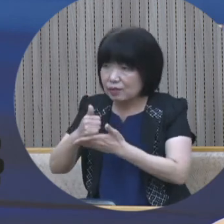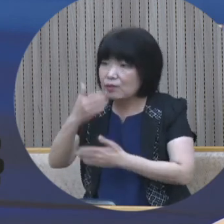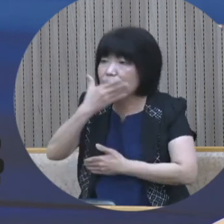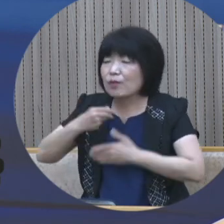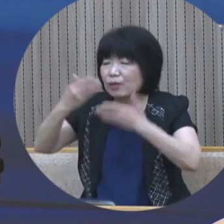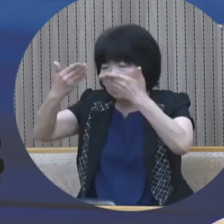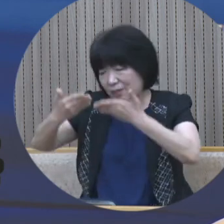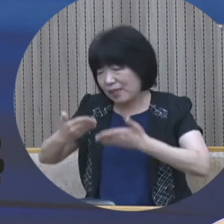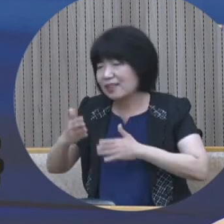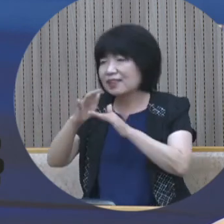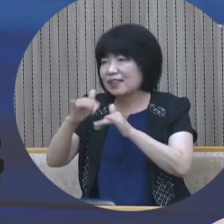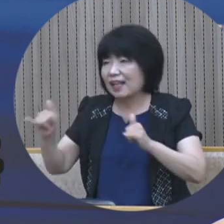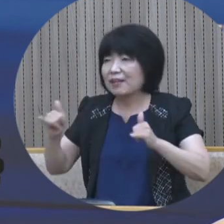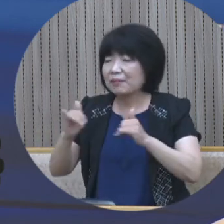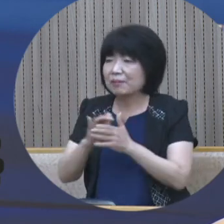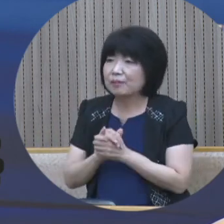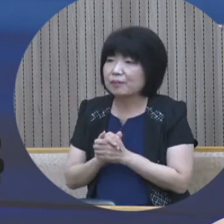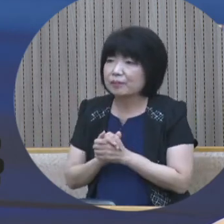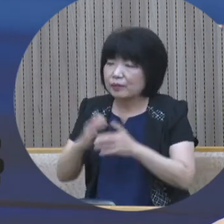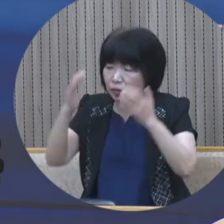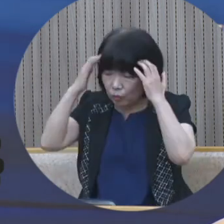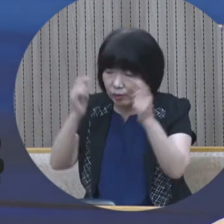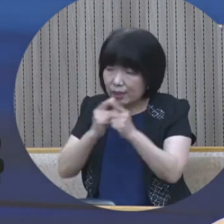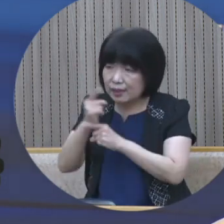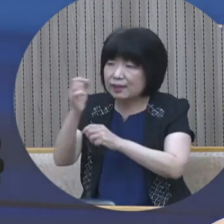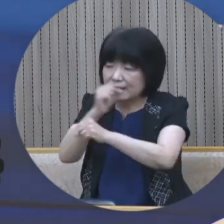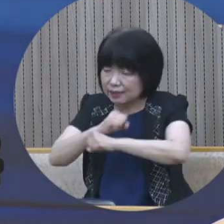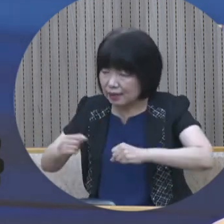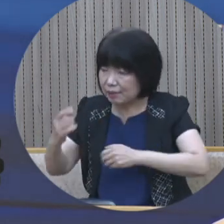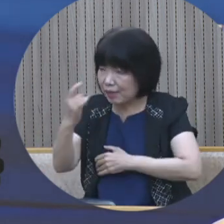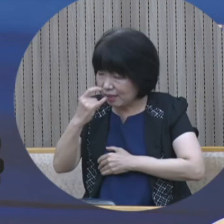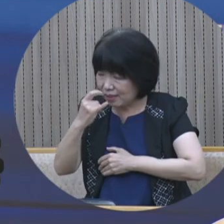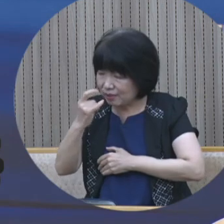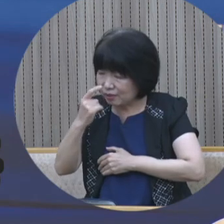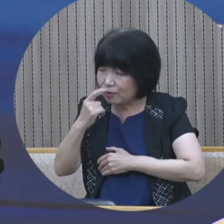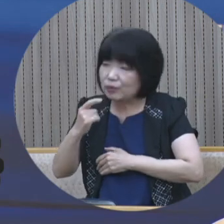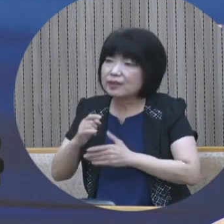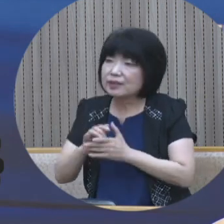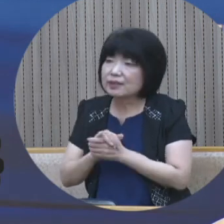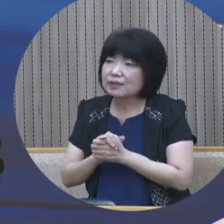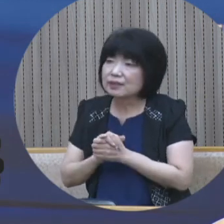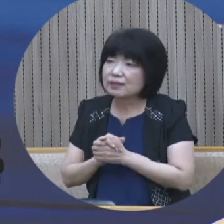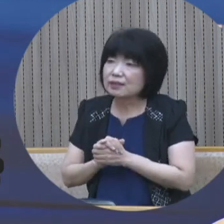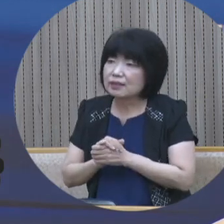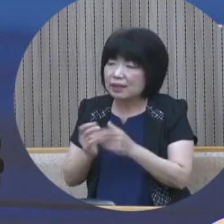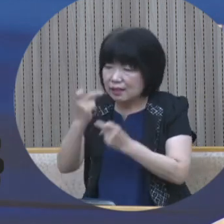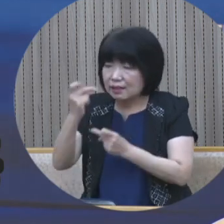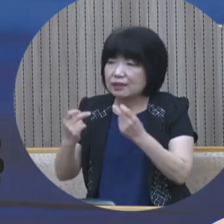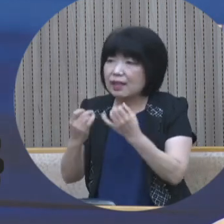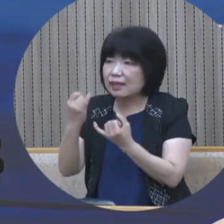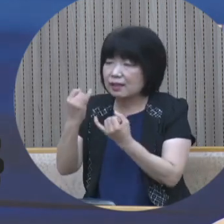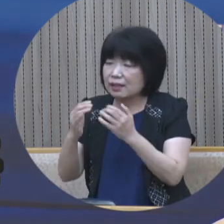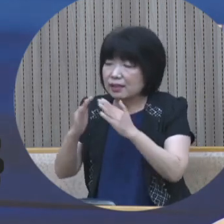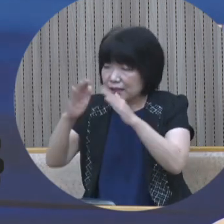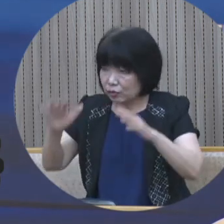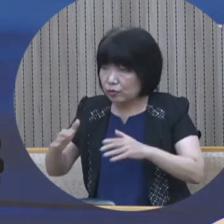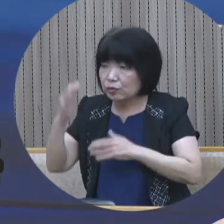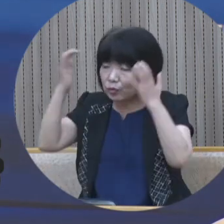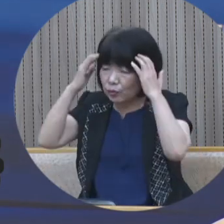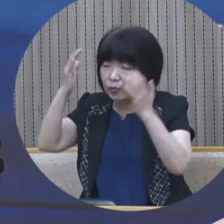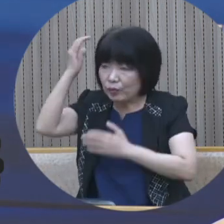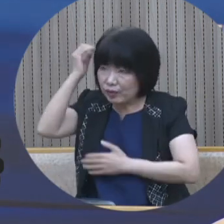받은 사람입니다. 고난을 이긴 사마리아 성의 교훈을 통해 우리는 형제와 이웃의 고통을